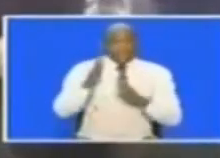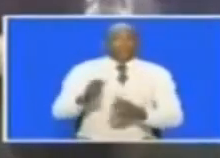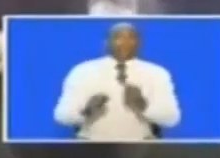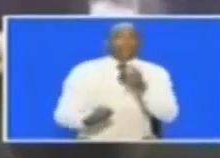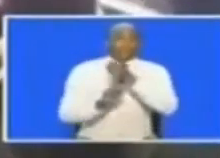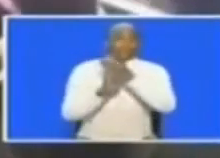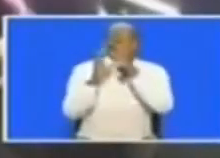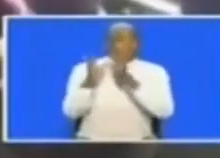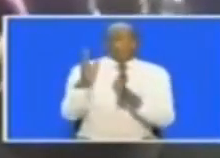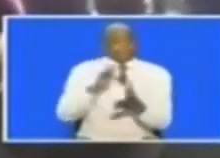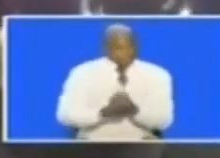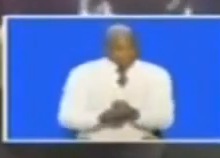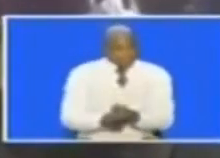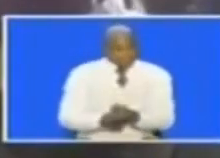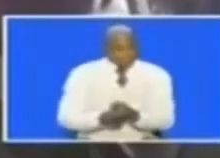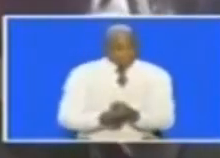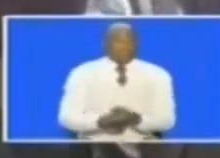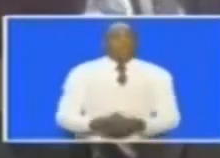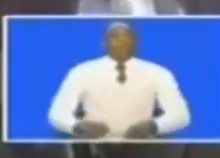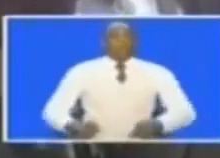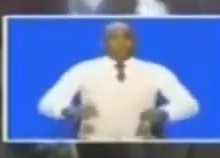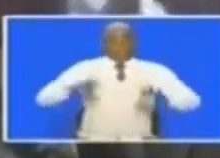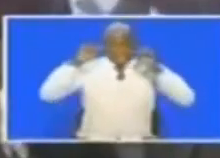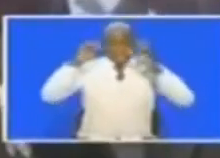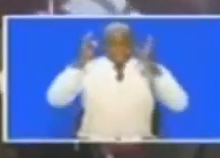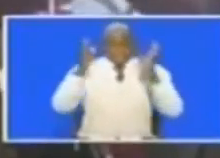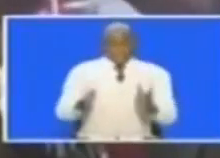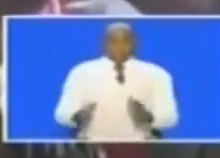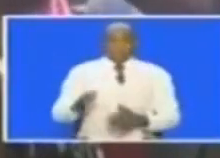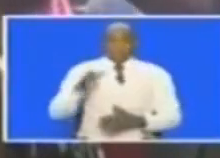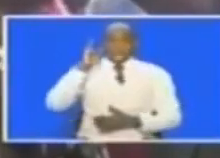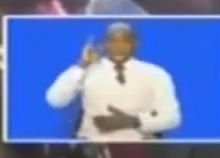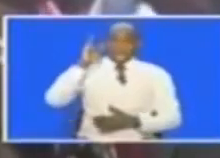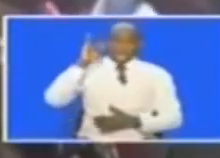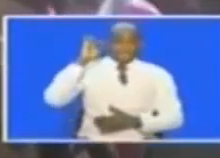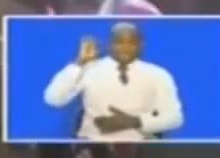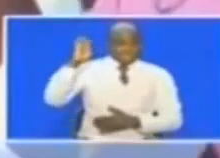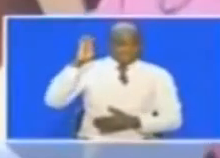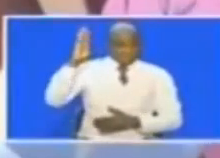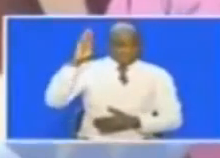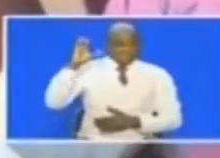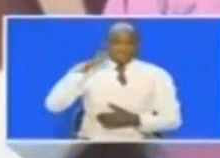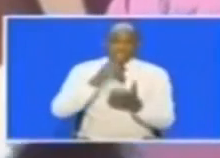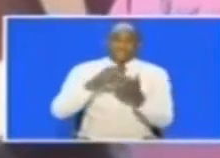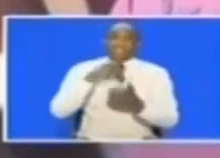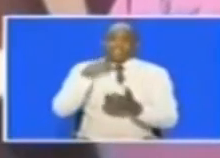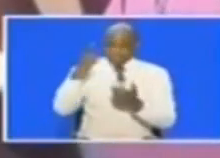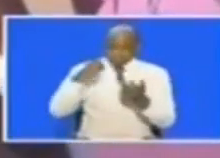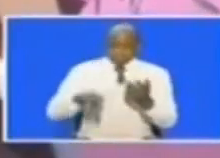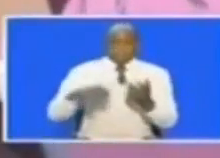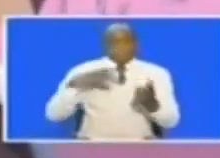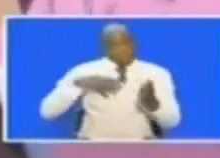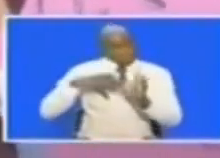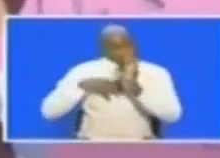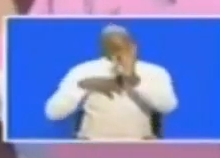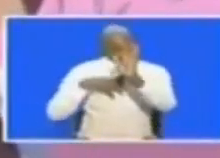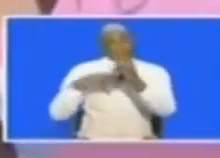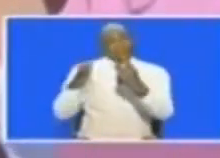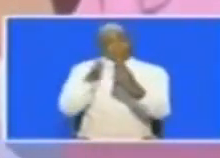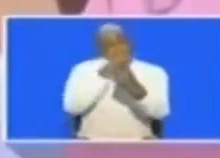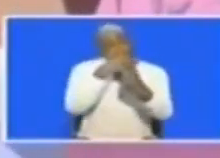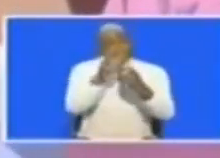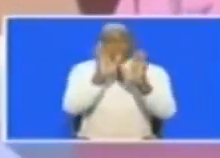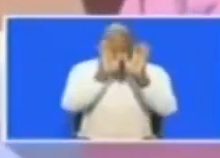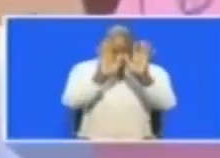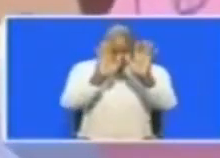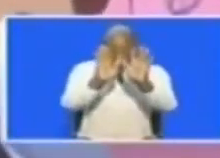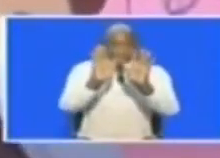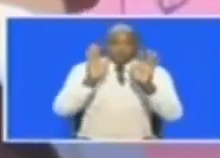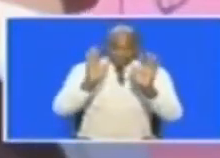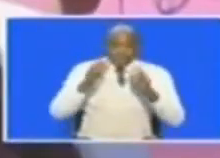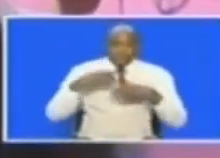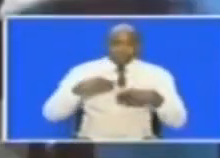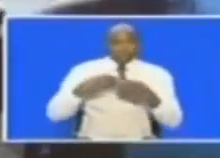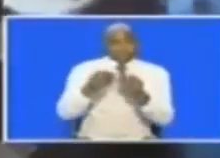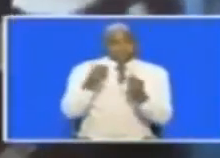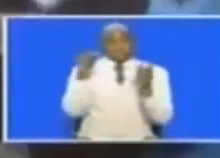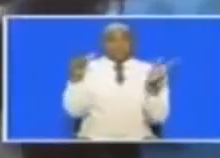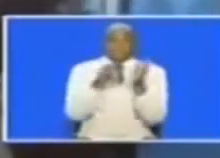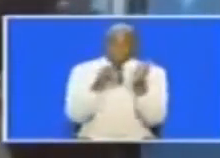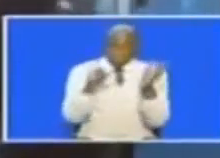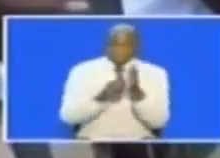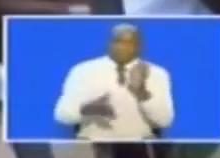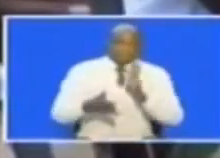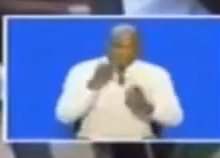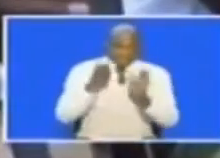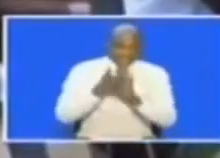supporters. Afisa mkuu wa uchaguzi kaunti ya Wajir Patrick Gatuma aliwarai na kuwahakikishia kutatuliwa kwa jambo hilo